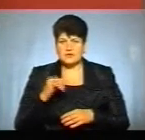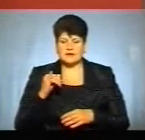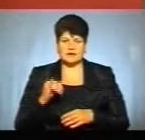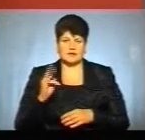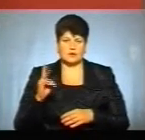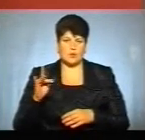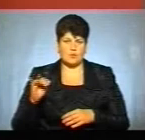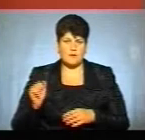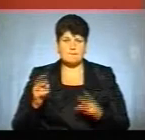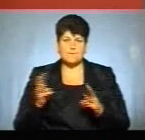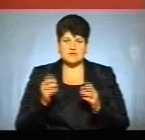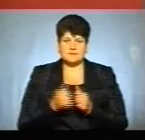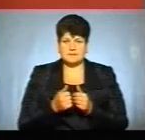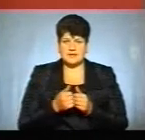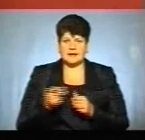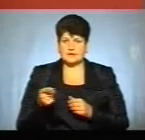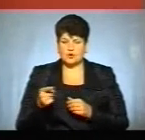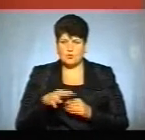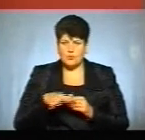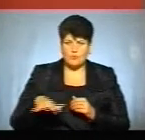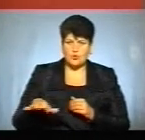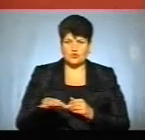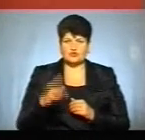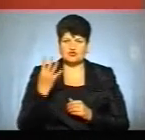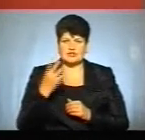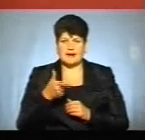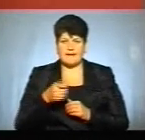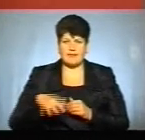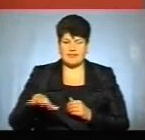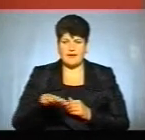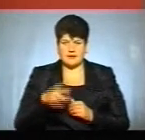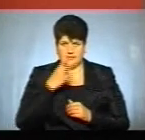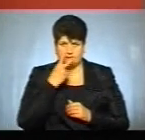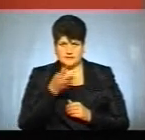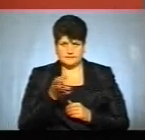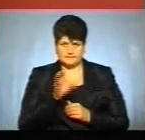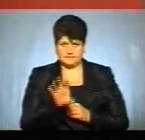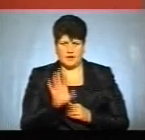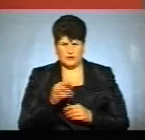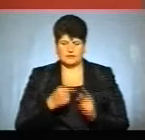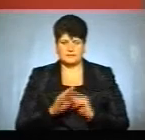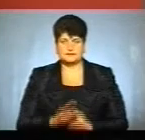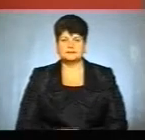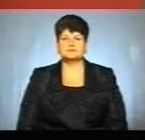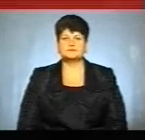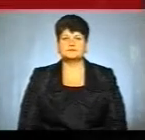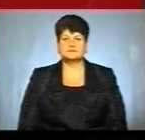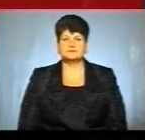Крупа. Пожежа поблизу Тернополя охопила площу понад 4 гектари. Дивимося відеоматеріал, потім повернемося.